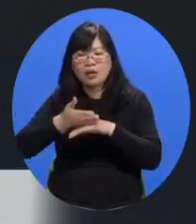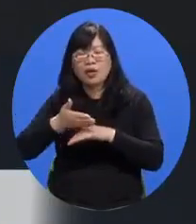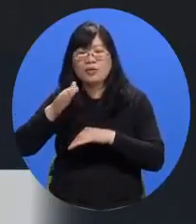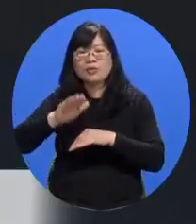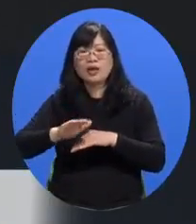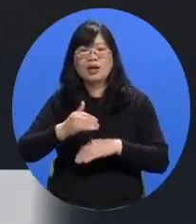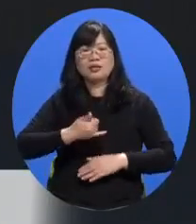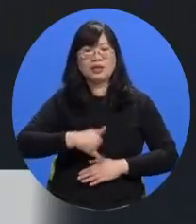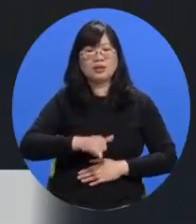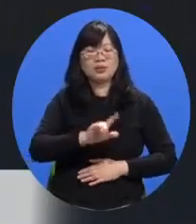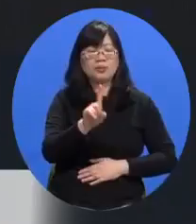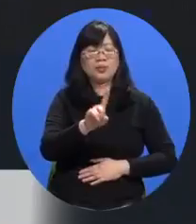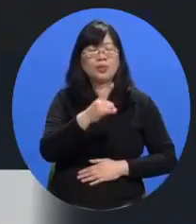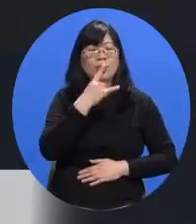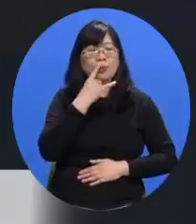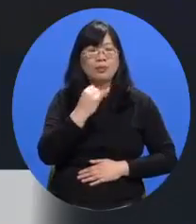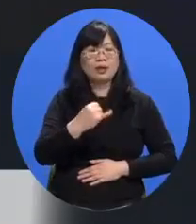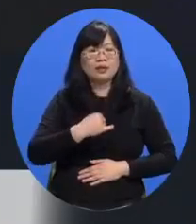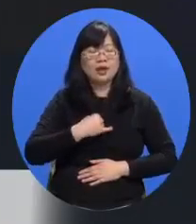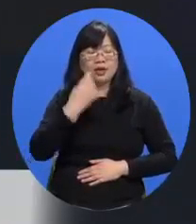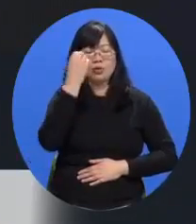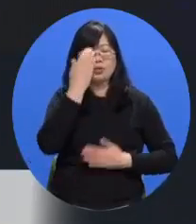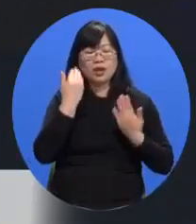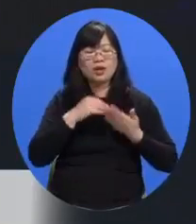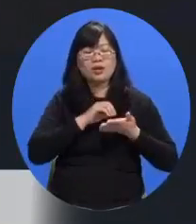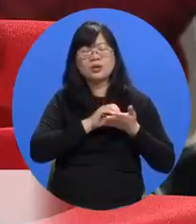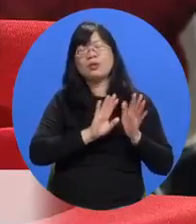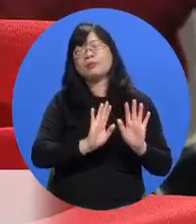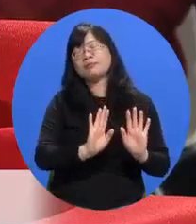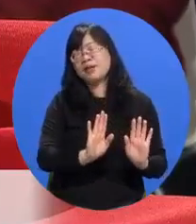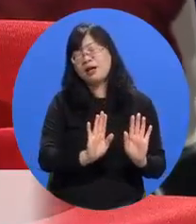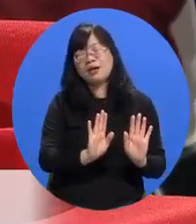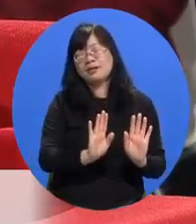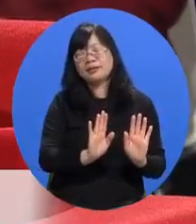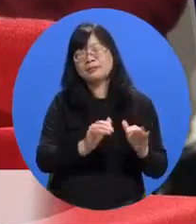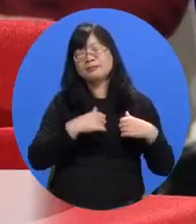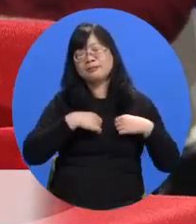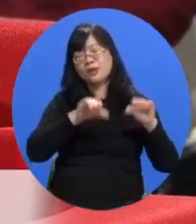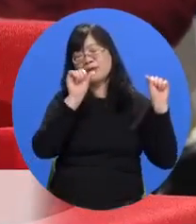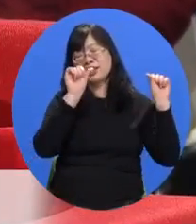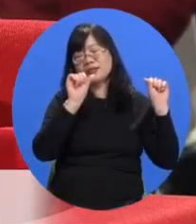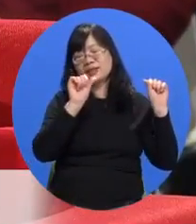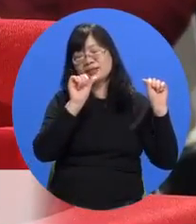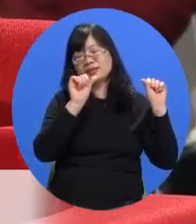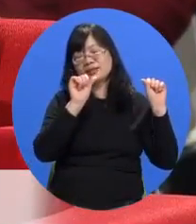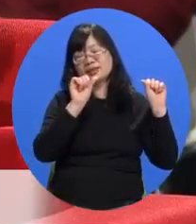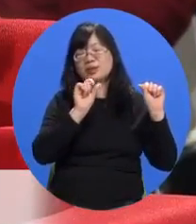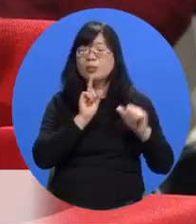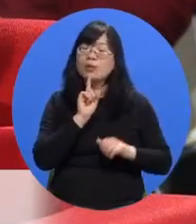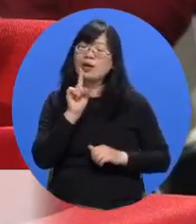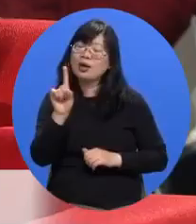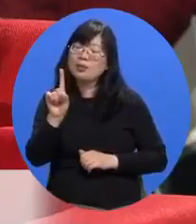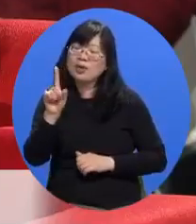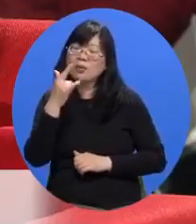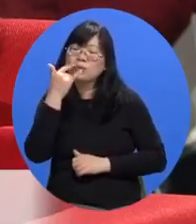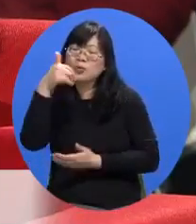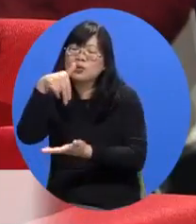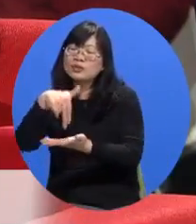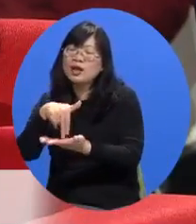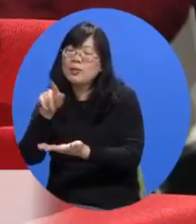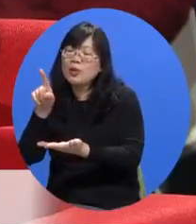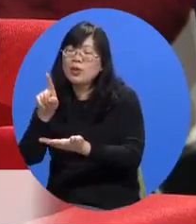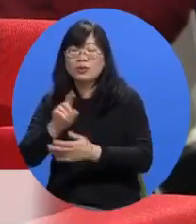혹시 자녀가 네. 엄마 나 고등학교 안 갈 거야 아니면은 뭐 이렇게 나오면 어떠신가요? 뭐